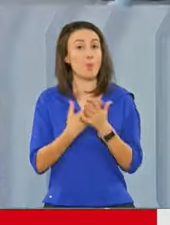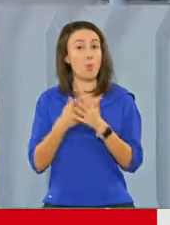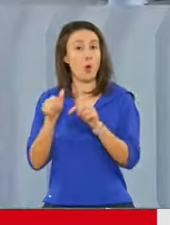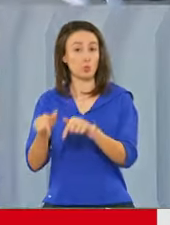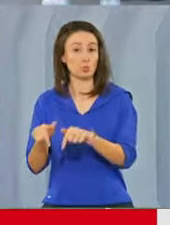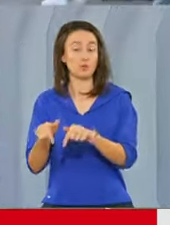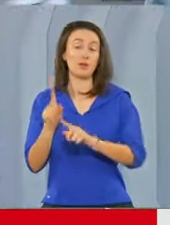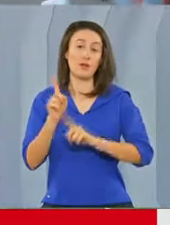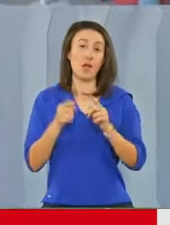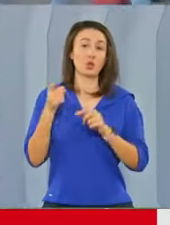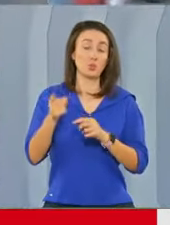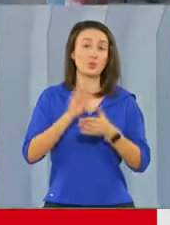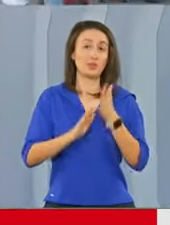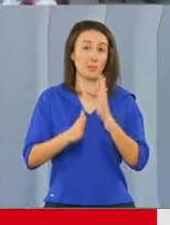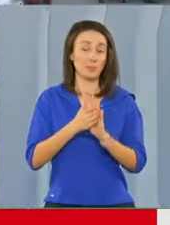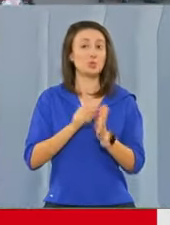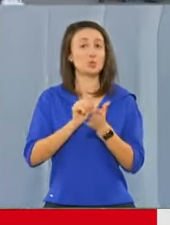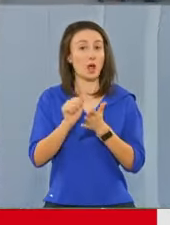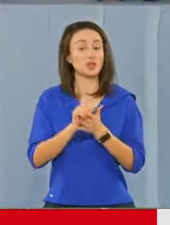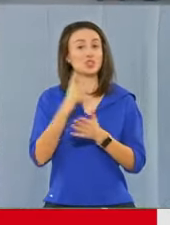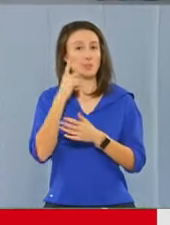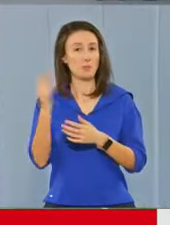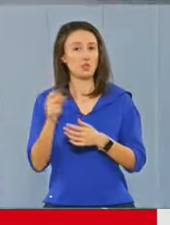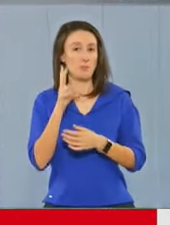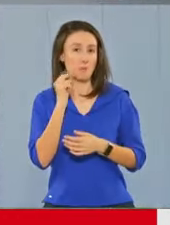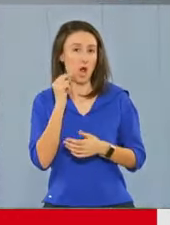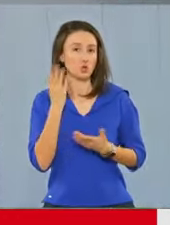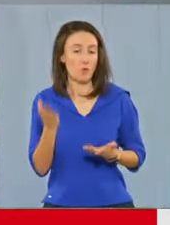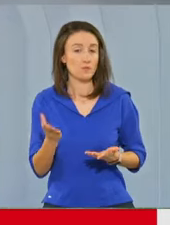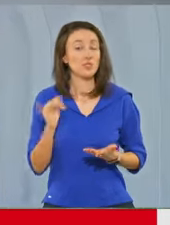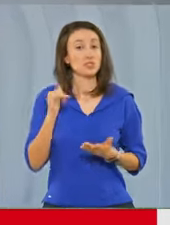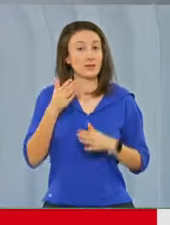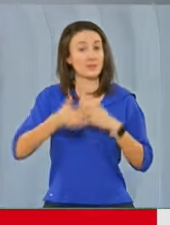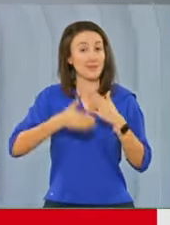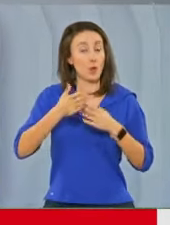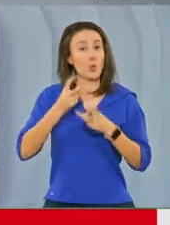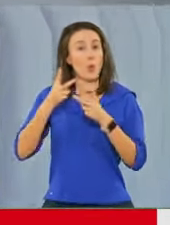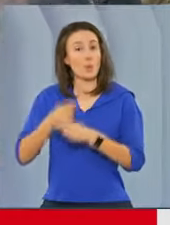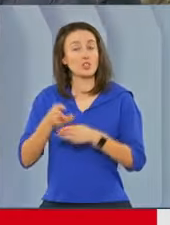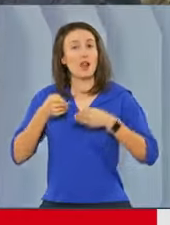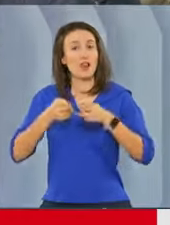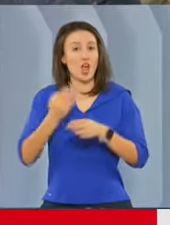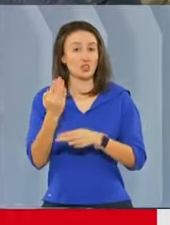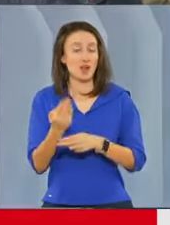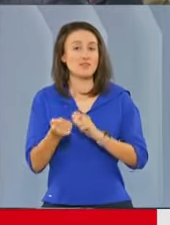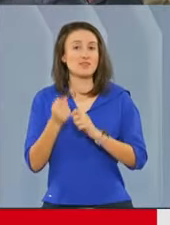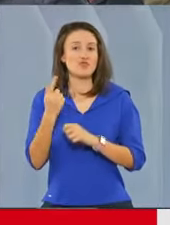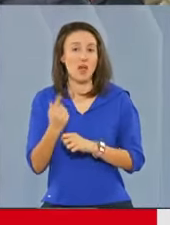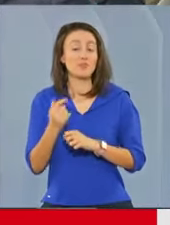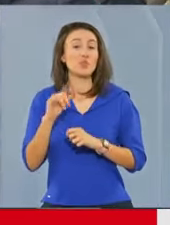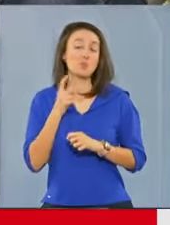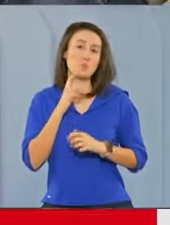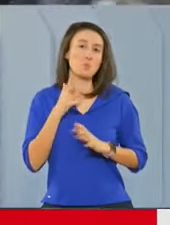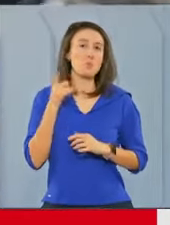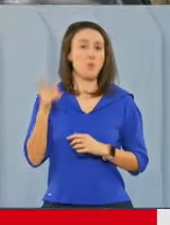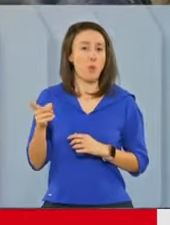actual, dacă tu termini jurnalul și pleci la Brașov și trenul garează la linia 6 sau 7 și poate